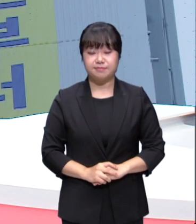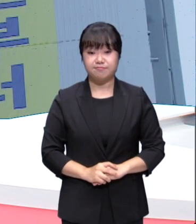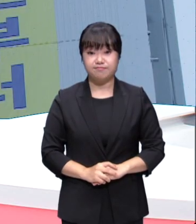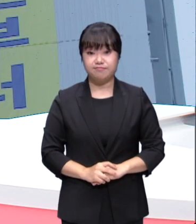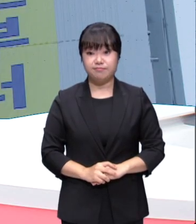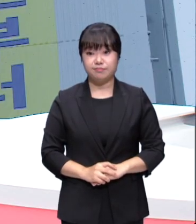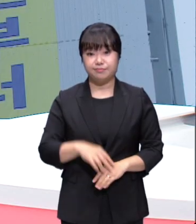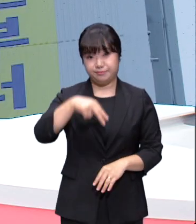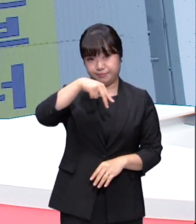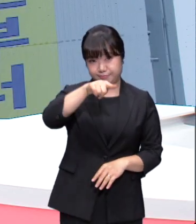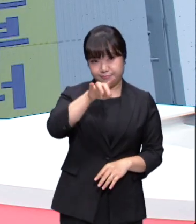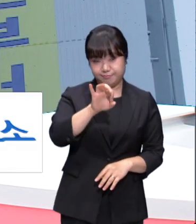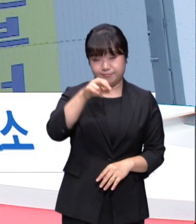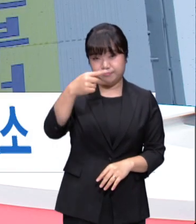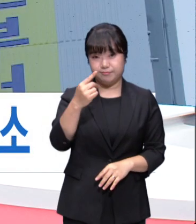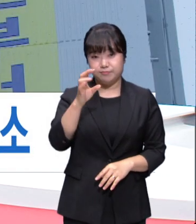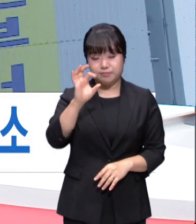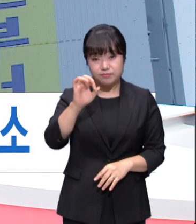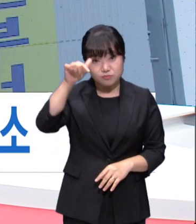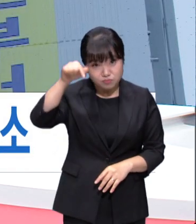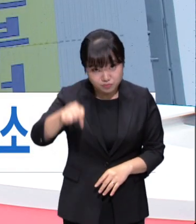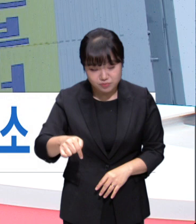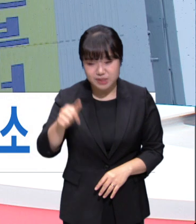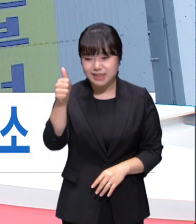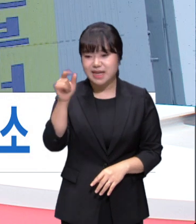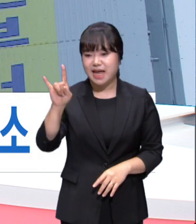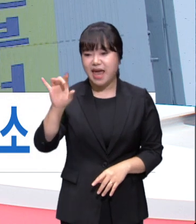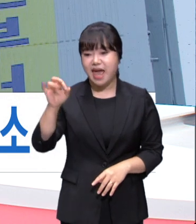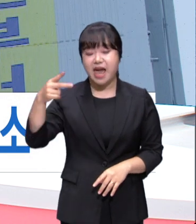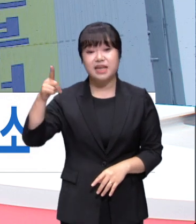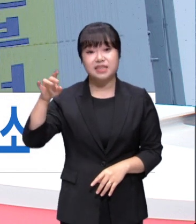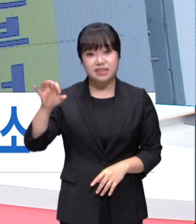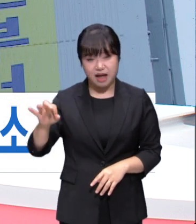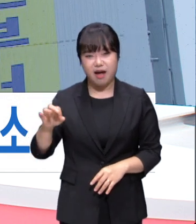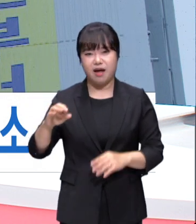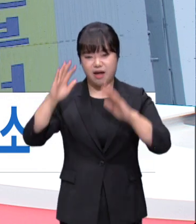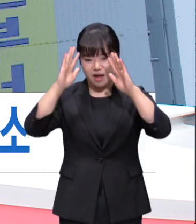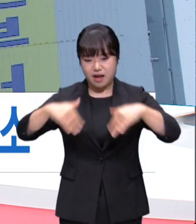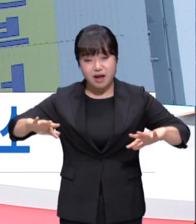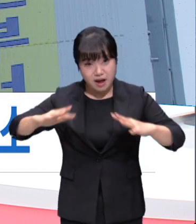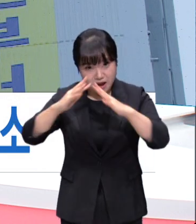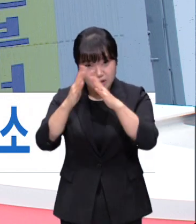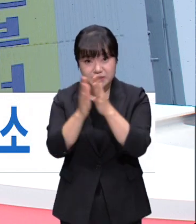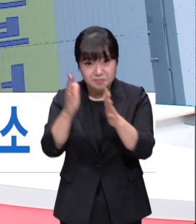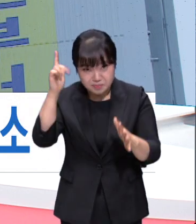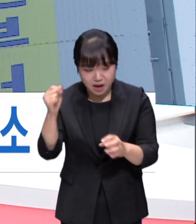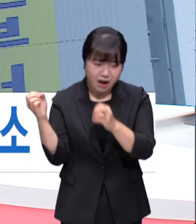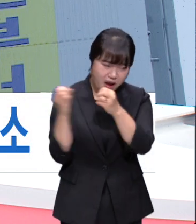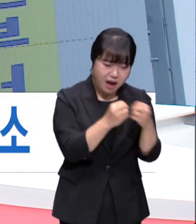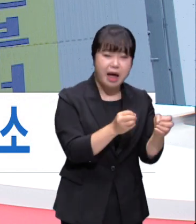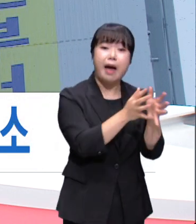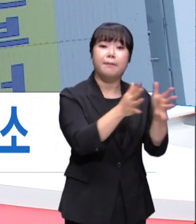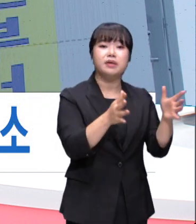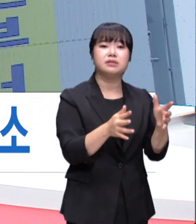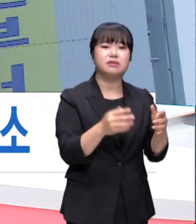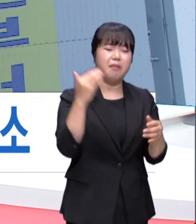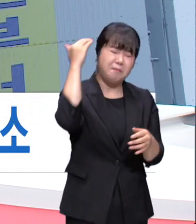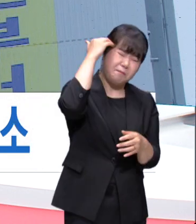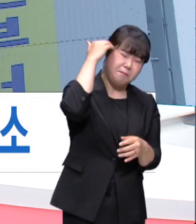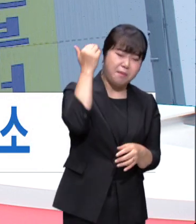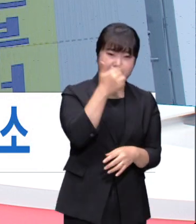김대웅입니다. 네, 성동구 소식입니다. 성동구 행당 7구역의 재개발 공사로 인근 아파트 주민들이 피해를 호소하고